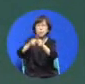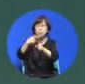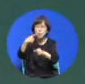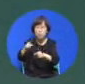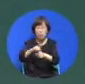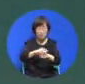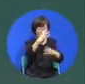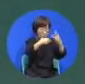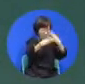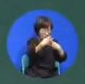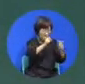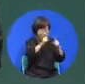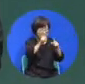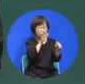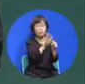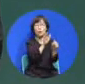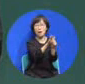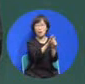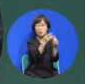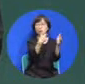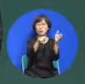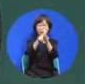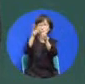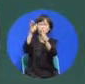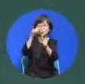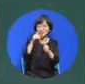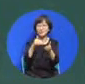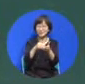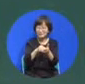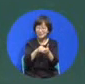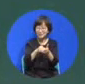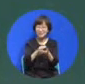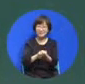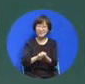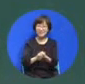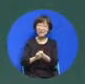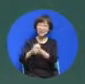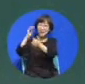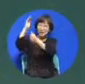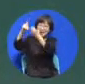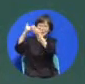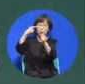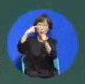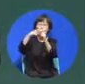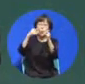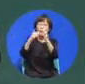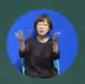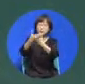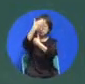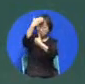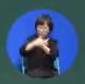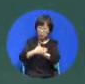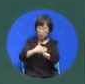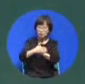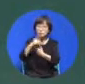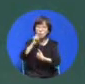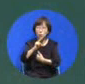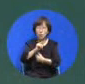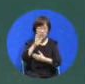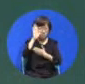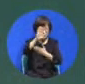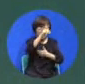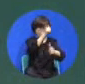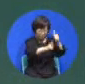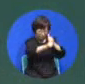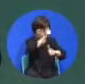why God has called you. 그래서 하나님이 우리 교회에다 주신 사명 가운데 가장 큰 사명이 후대 렘넌트를